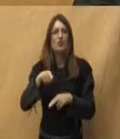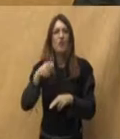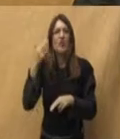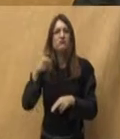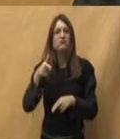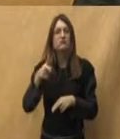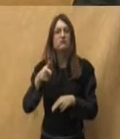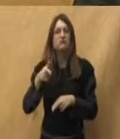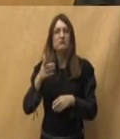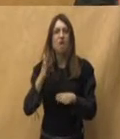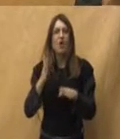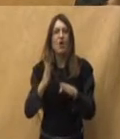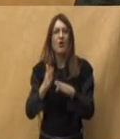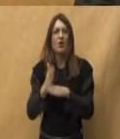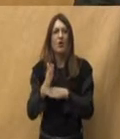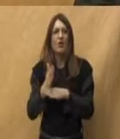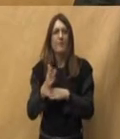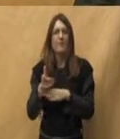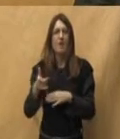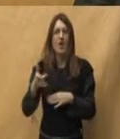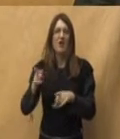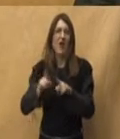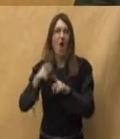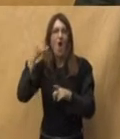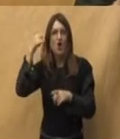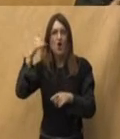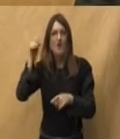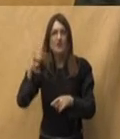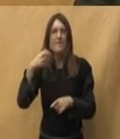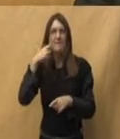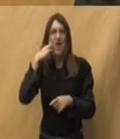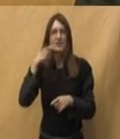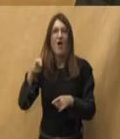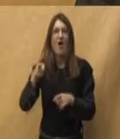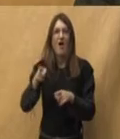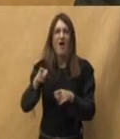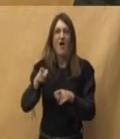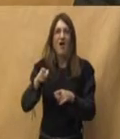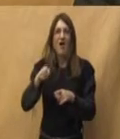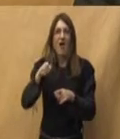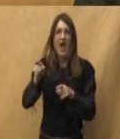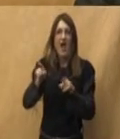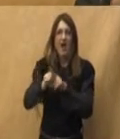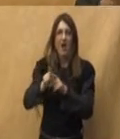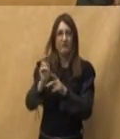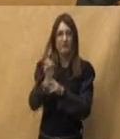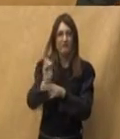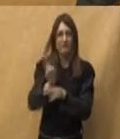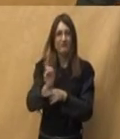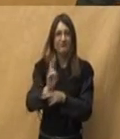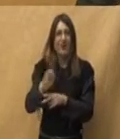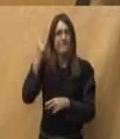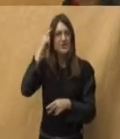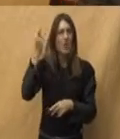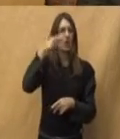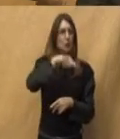to su bili drugi slučajevi, recimo goveđe meso, falsifikat sa goveđim mesom u lazanjama. Prvo smo mislili da je na jednom